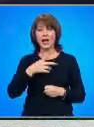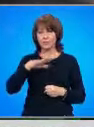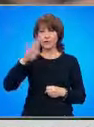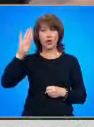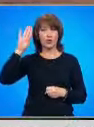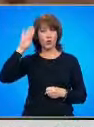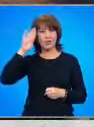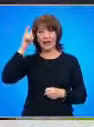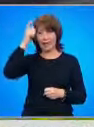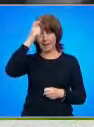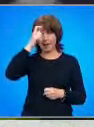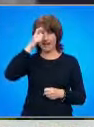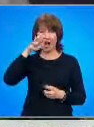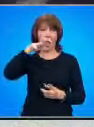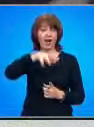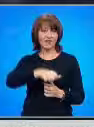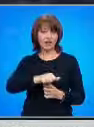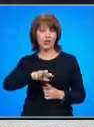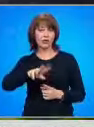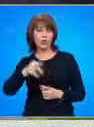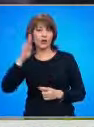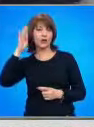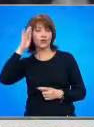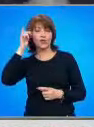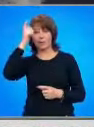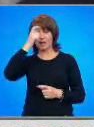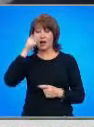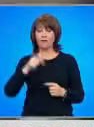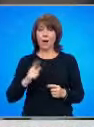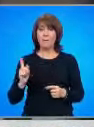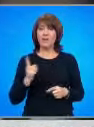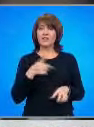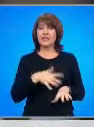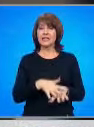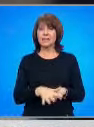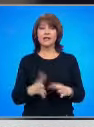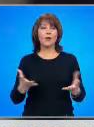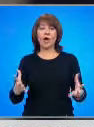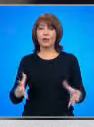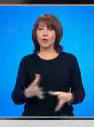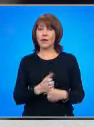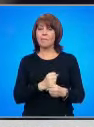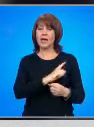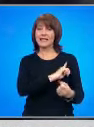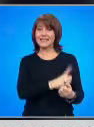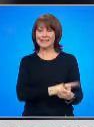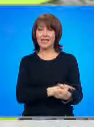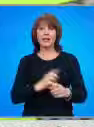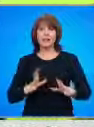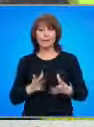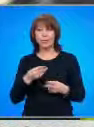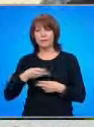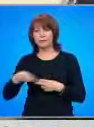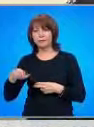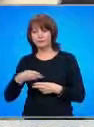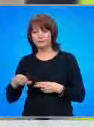които правят нещо нередно. Това е, може би, първата система в България, която намери сили да започне да се чисти.